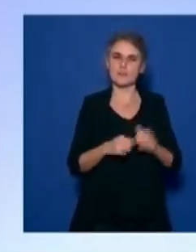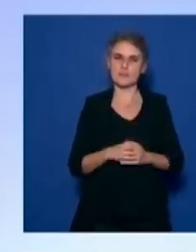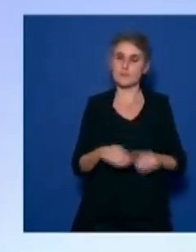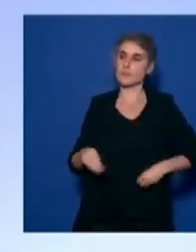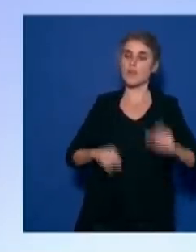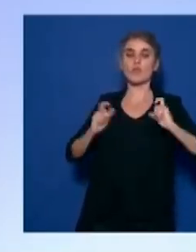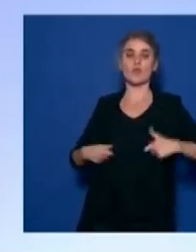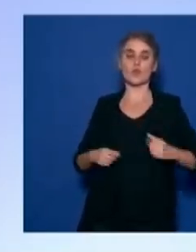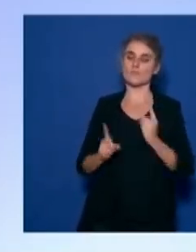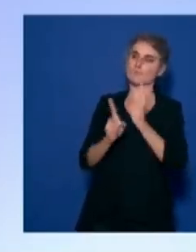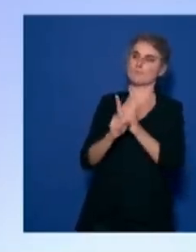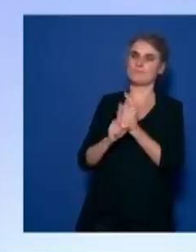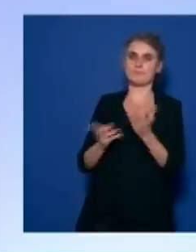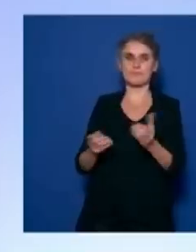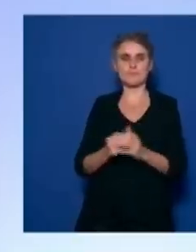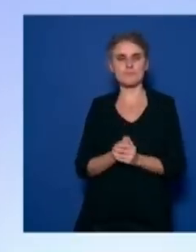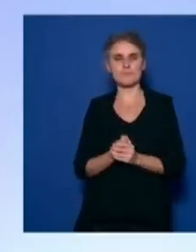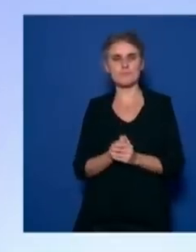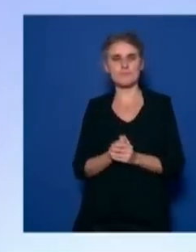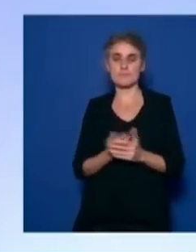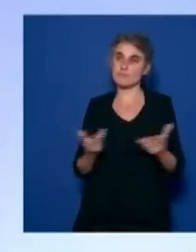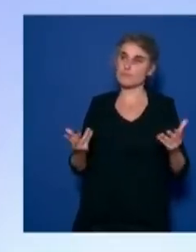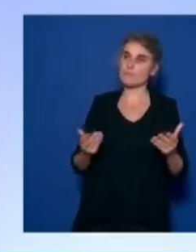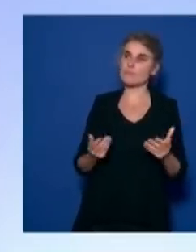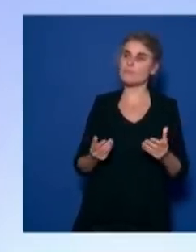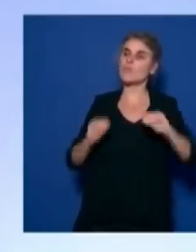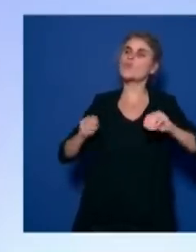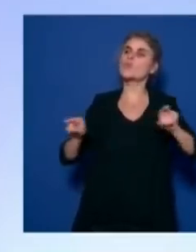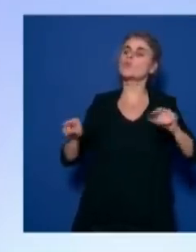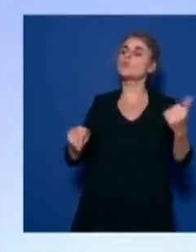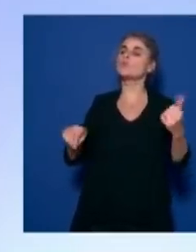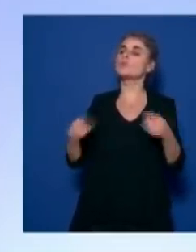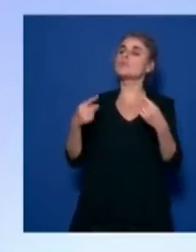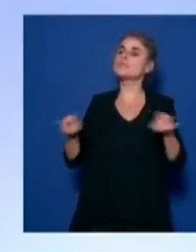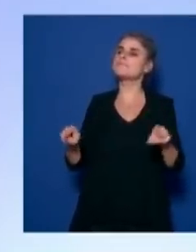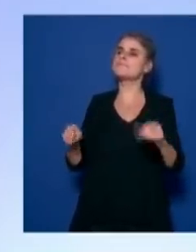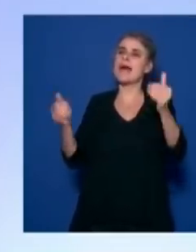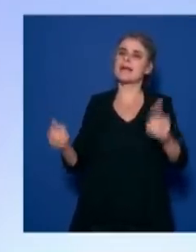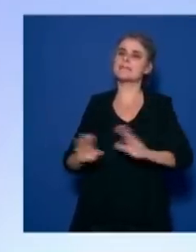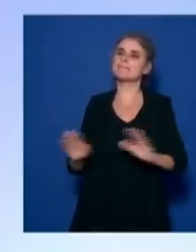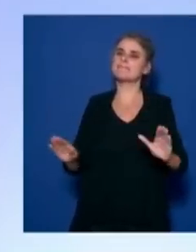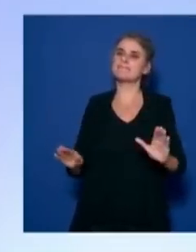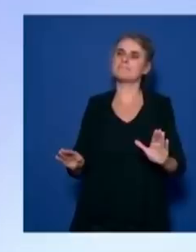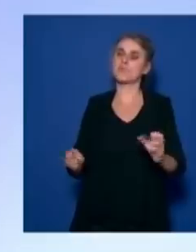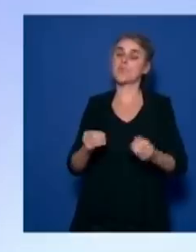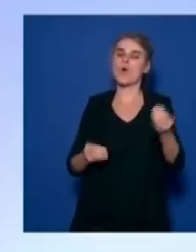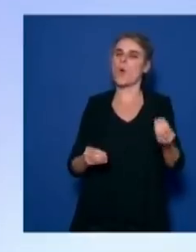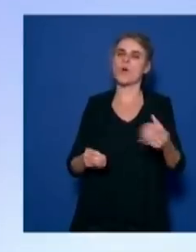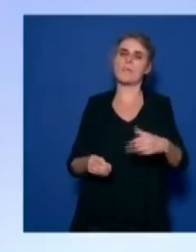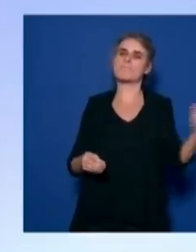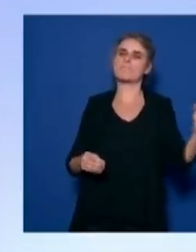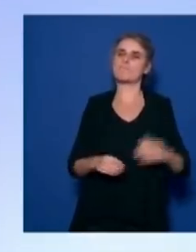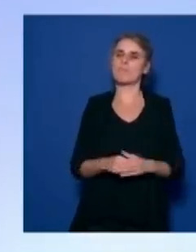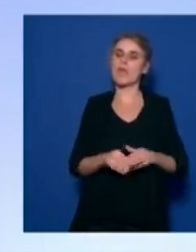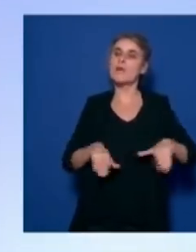directrice d'école et qui disent le cours de musique c'est terminé sinon il ne reviendra plus la piscine